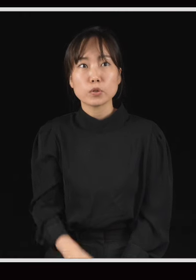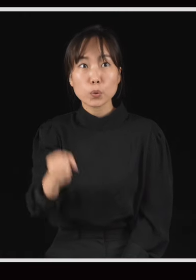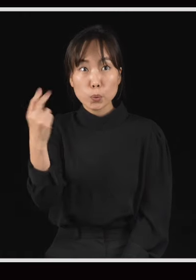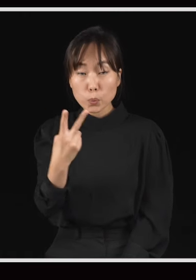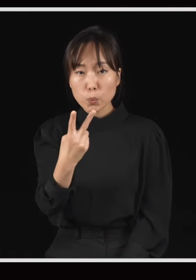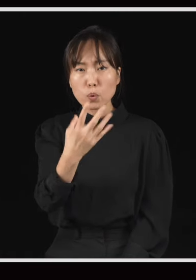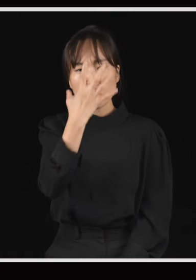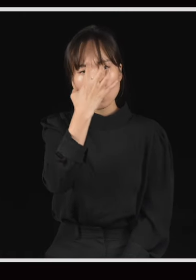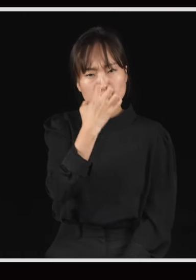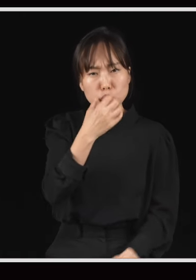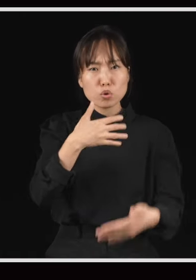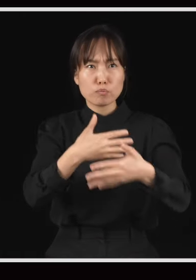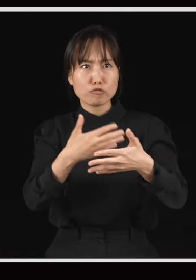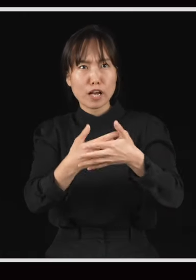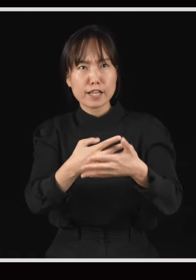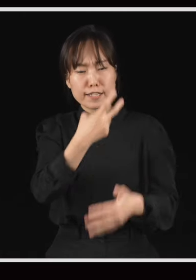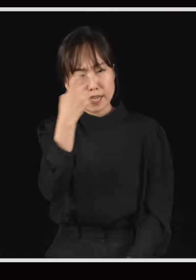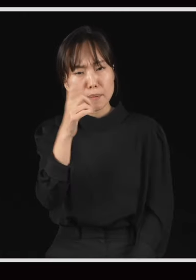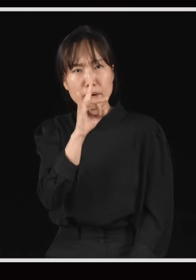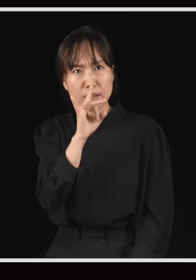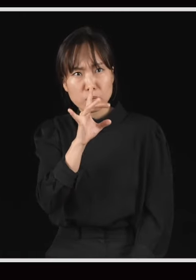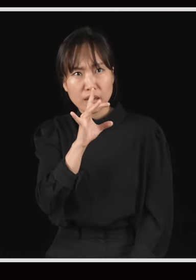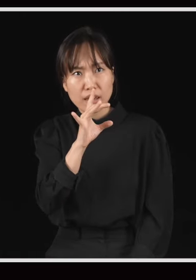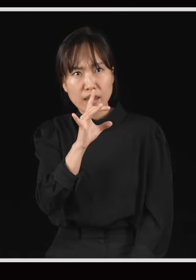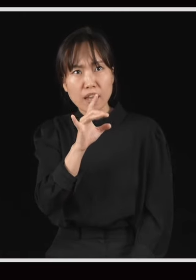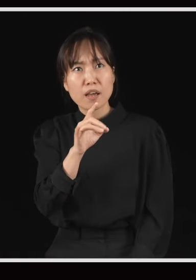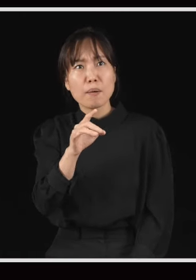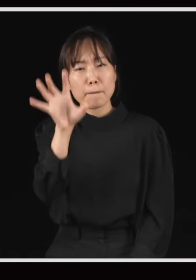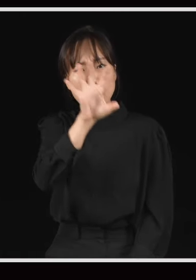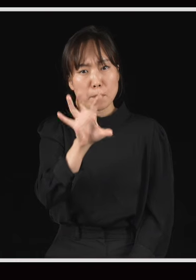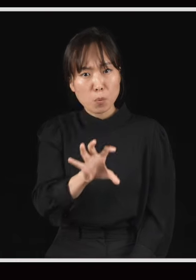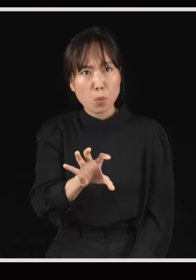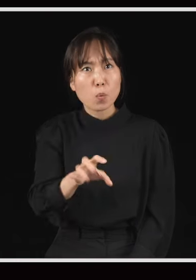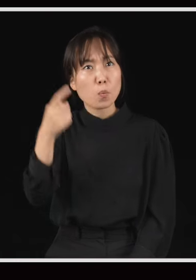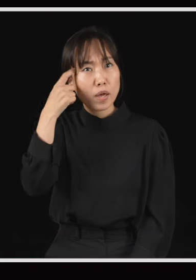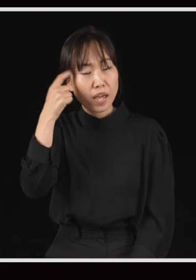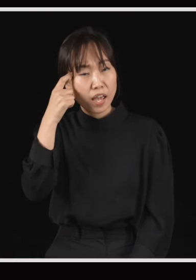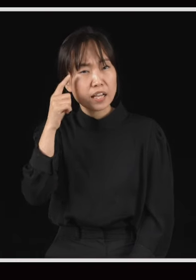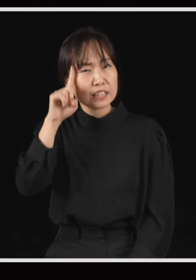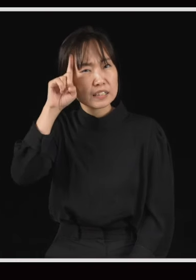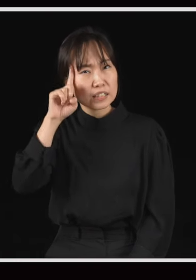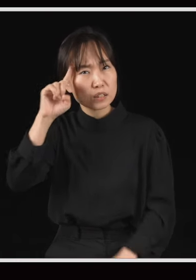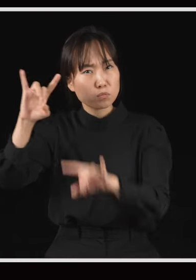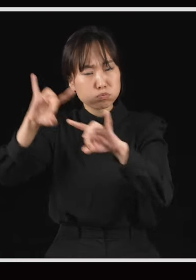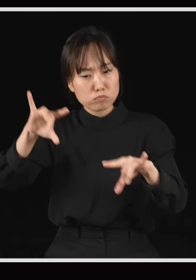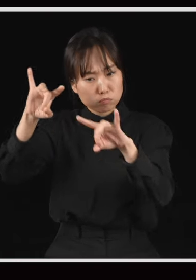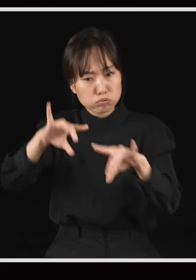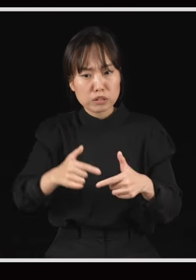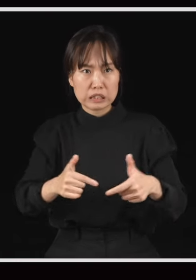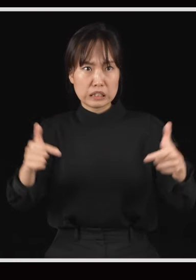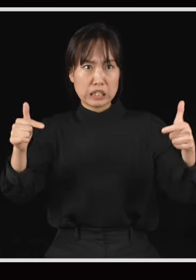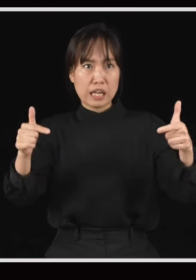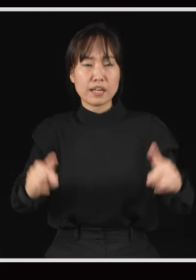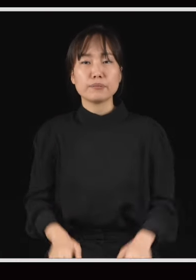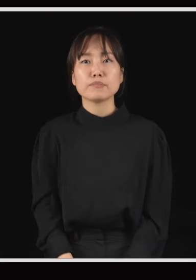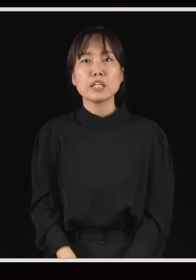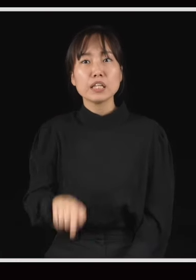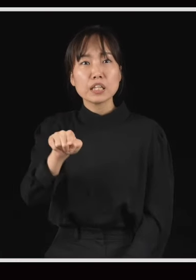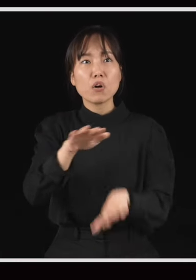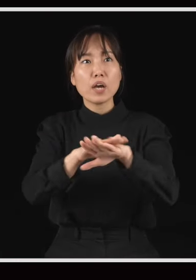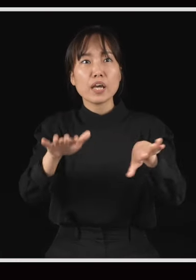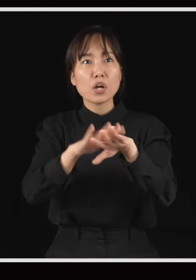그리고 또 하나가 우울, 불안, 수면 장애도 당연히 악순환이 됩니다. 콜티솔 레벨이 스트레스 호르몬 레벨이 올라가기 때문에. 두 가지 방법이 있습니다.